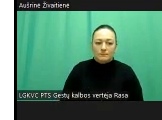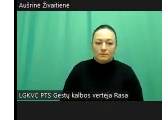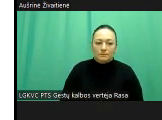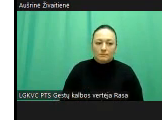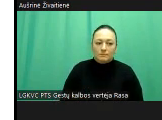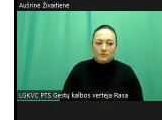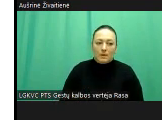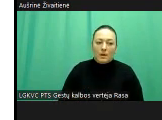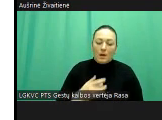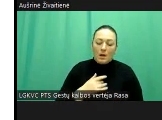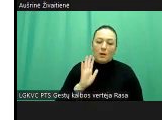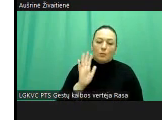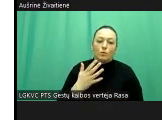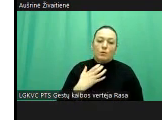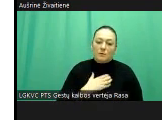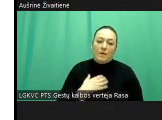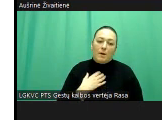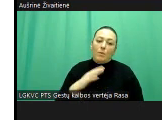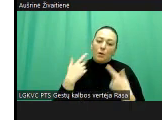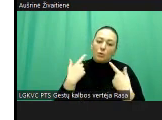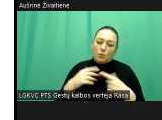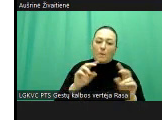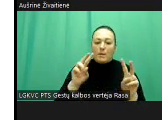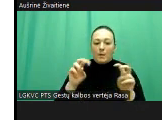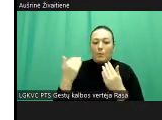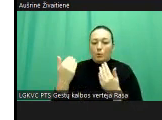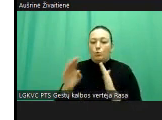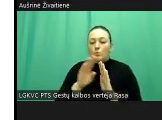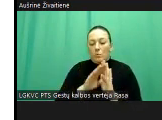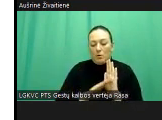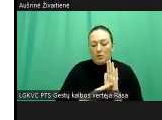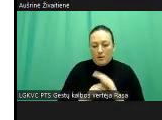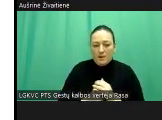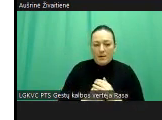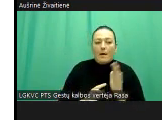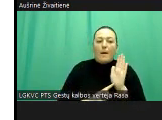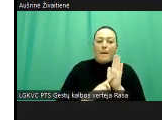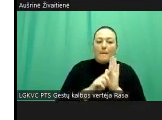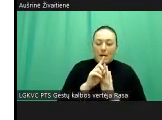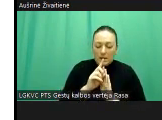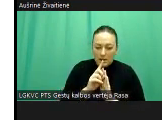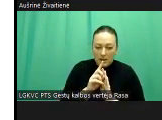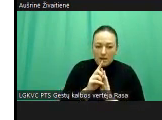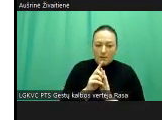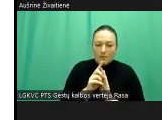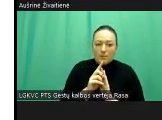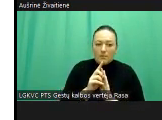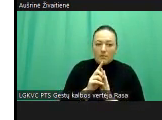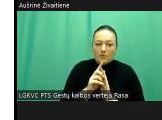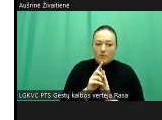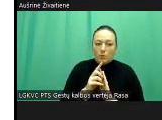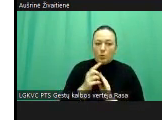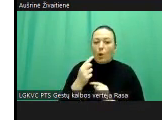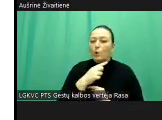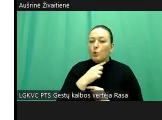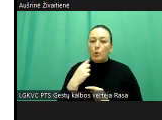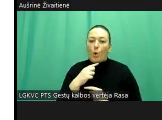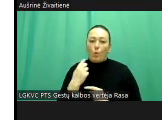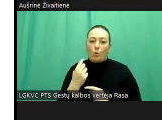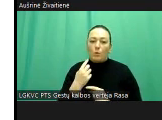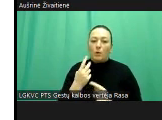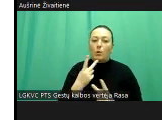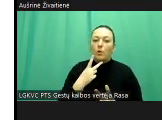galbūt tai bus aktualu tarp tikroms temams jūsų programoje. Taigi, pradėkime nuo daugia dalykinio